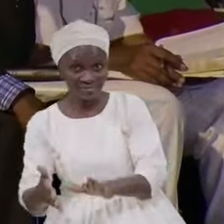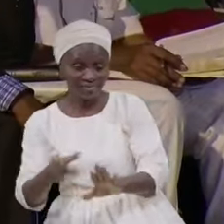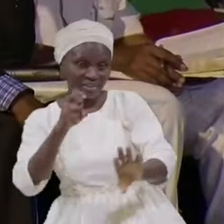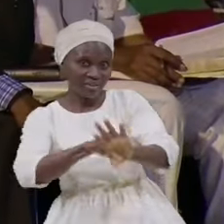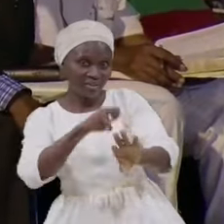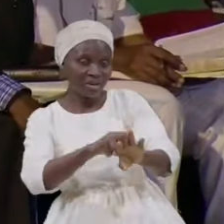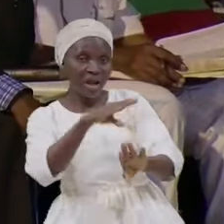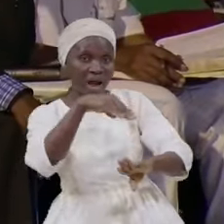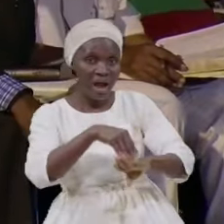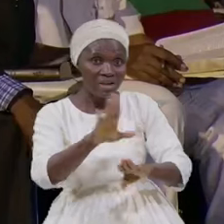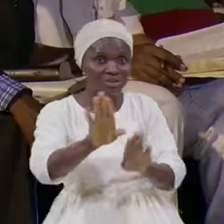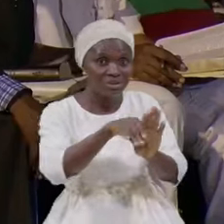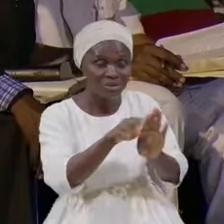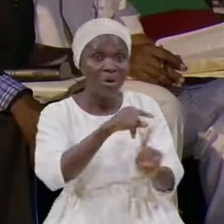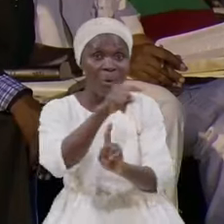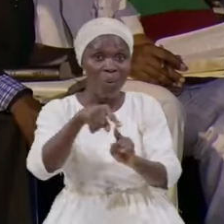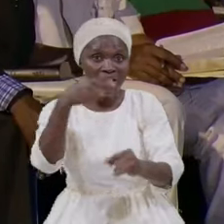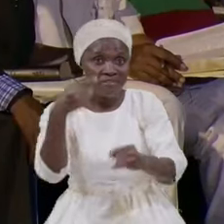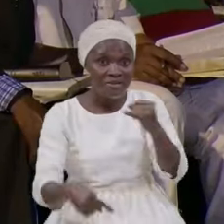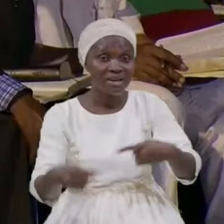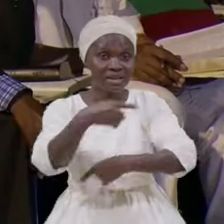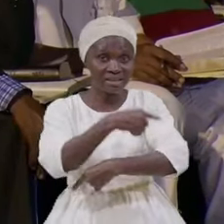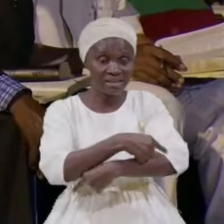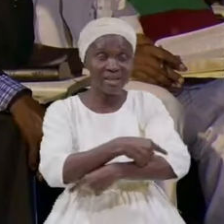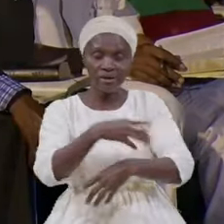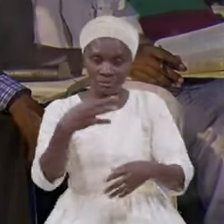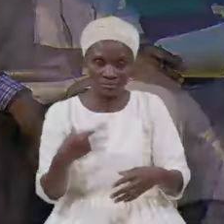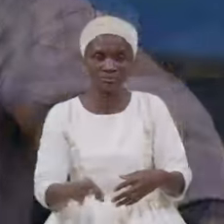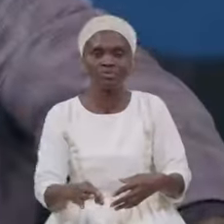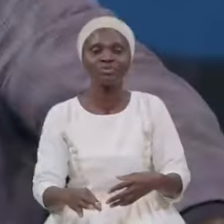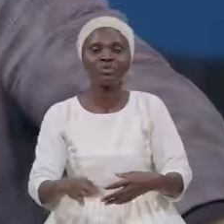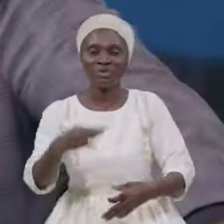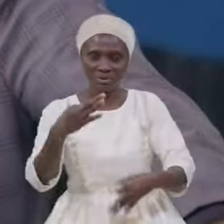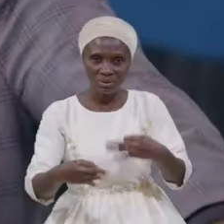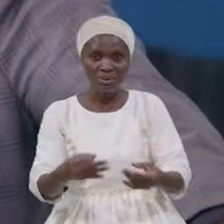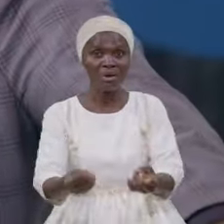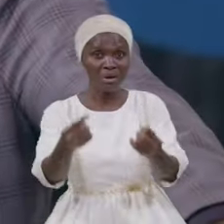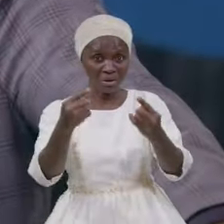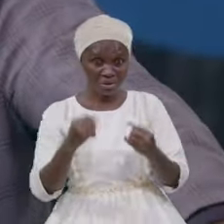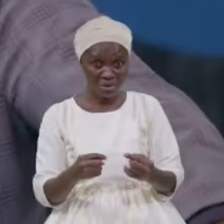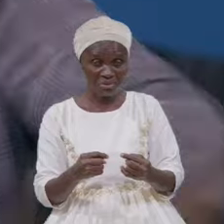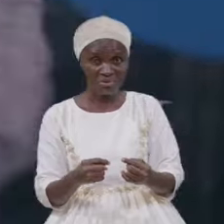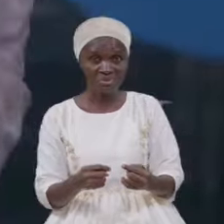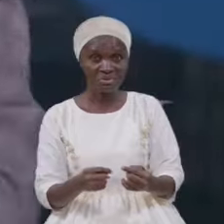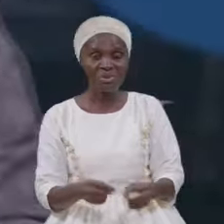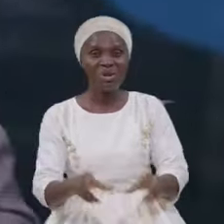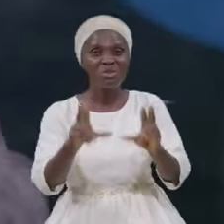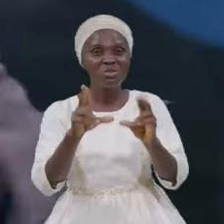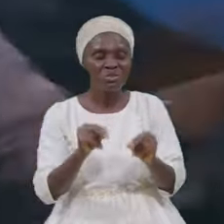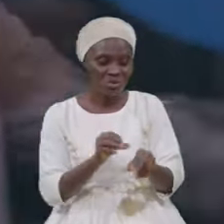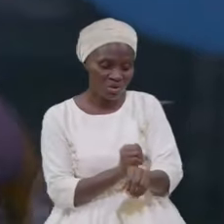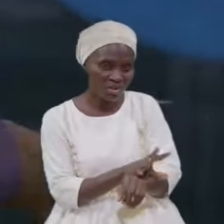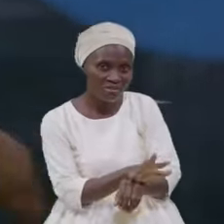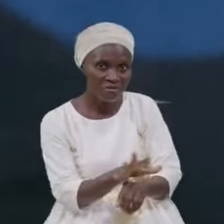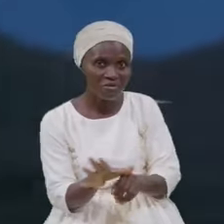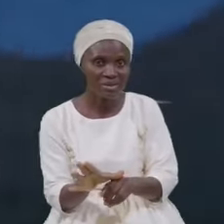jour final de rétribution, quand ce jour vient, il n'y a plus d'intérêt en ces femmes. Il n'y a plus